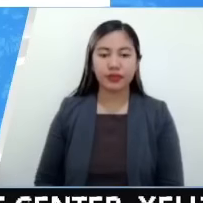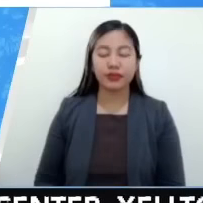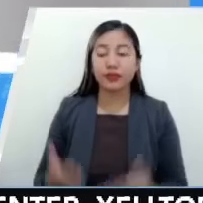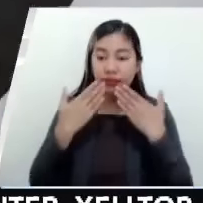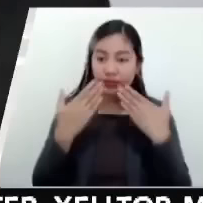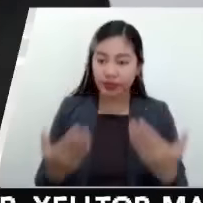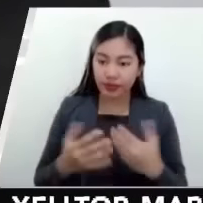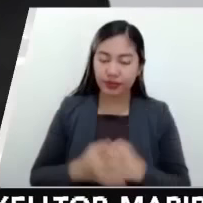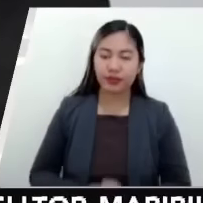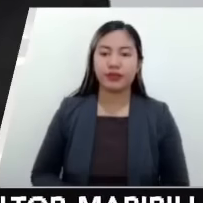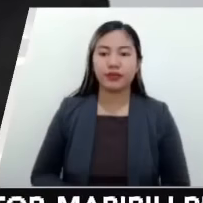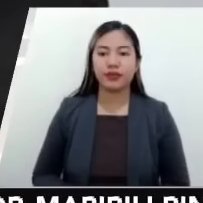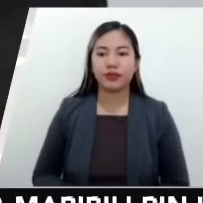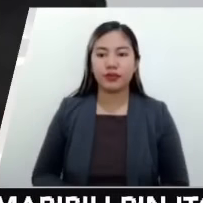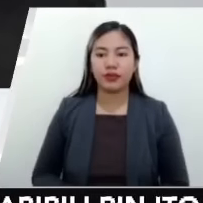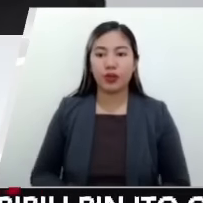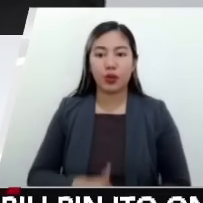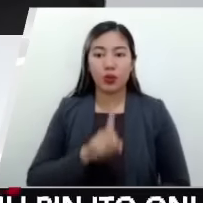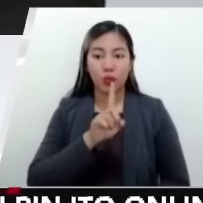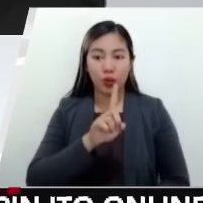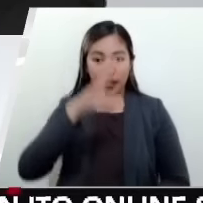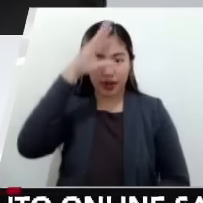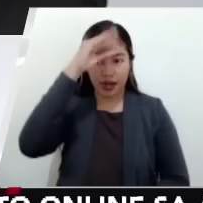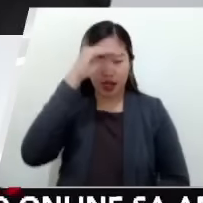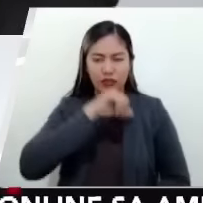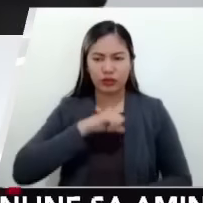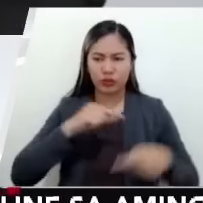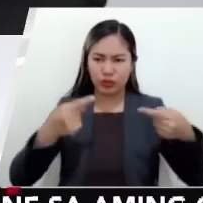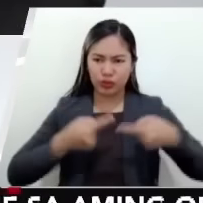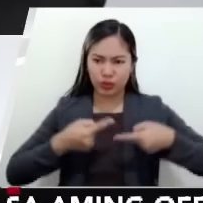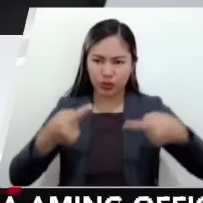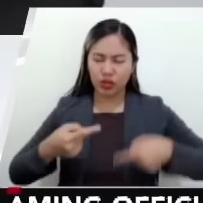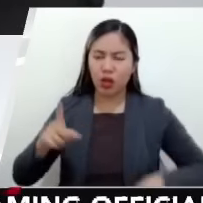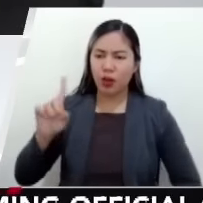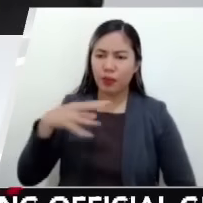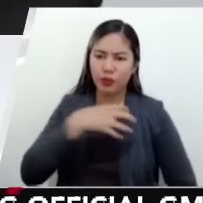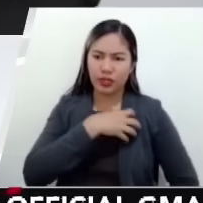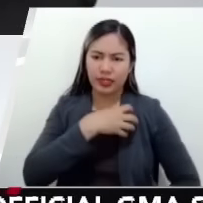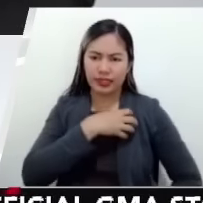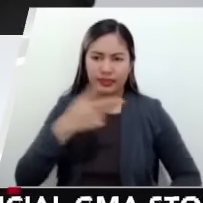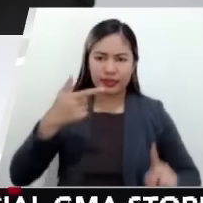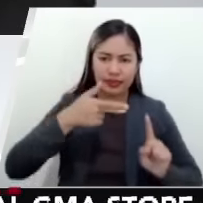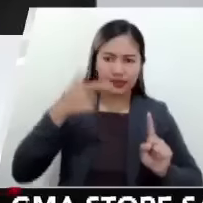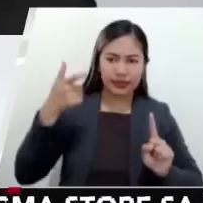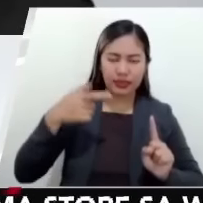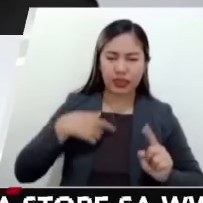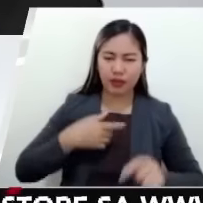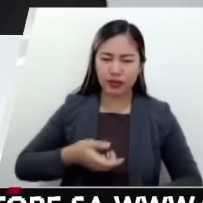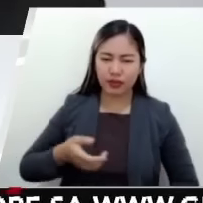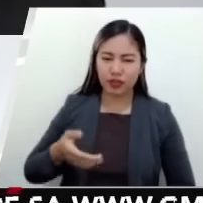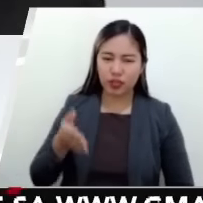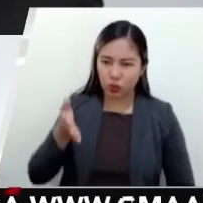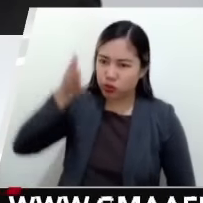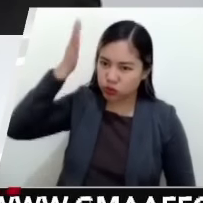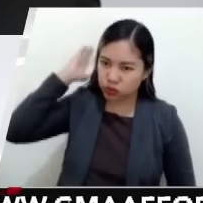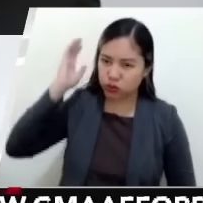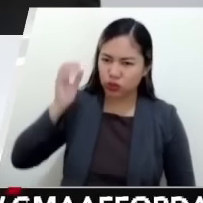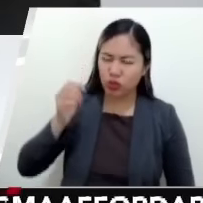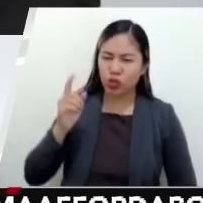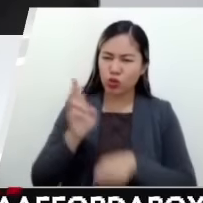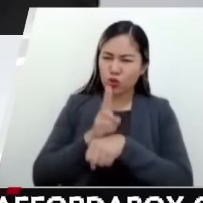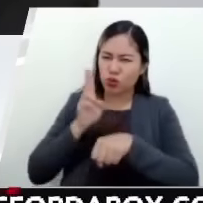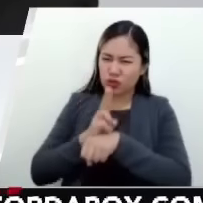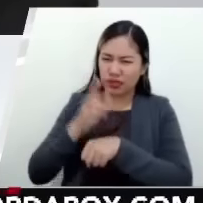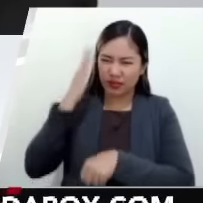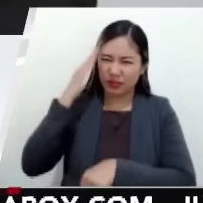Sugatan ng isang lalaki matapos na barilin ng pulis na sinugod niya gamit ang itak sa pasukin ni Ilocos Norte. Hulikam naman ang pandaloob